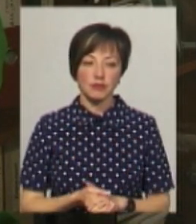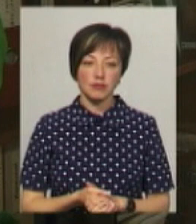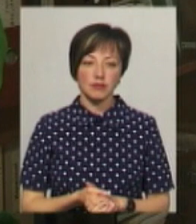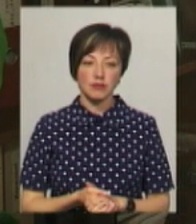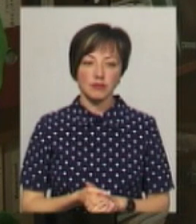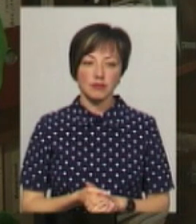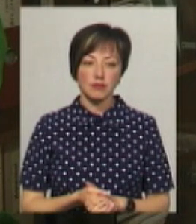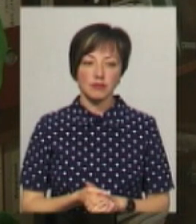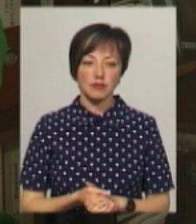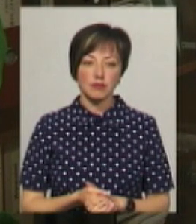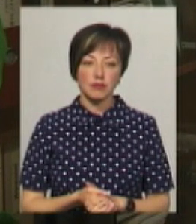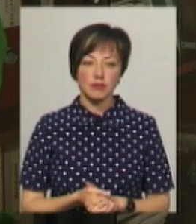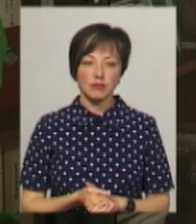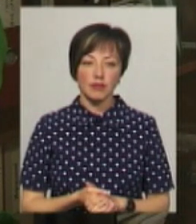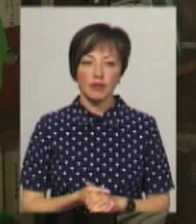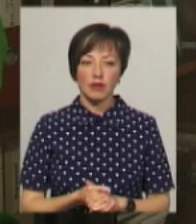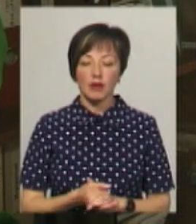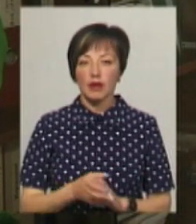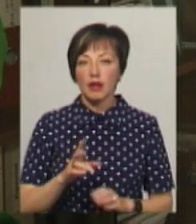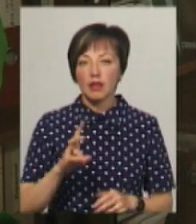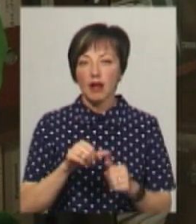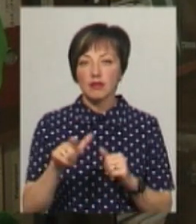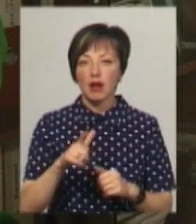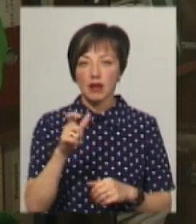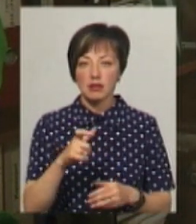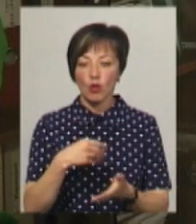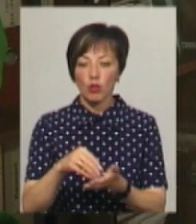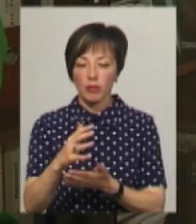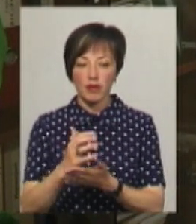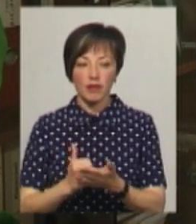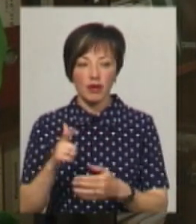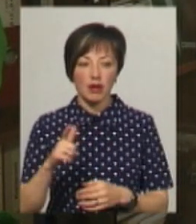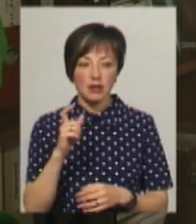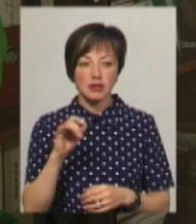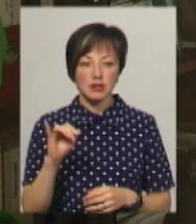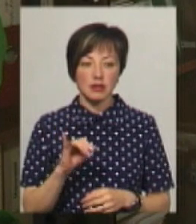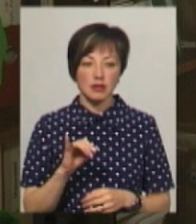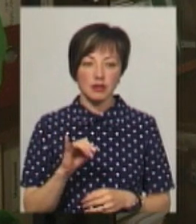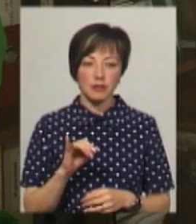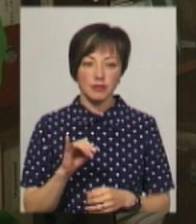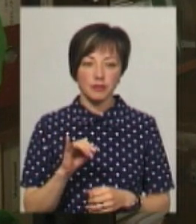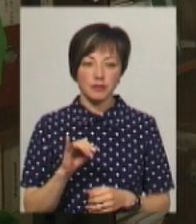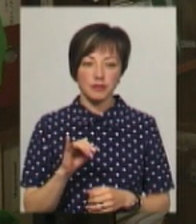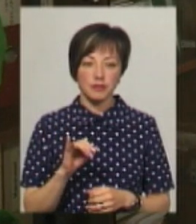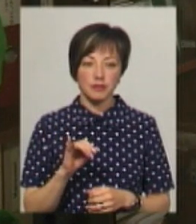НАК, видно, десь НАК «Нафтогаз України» закупив певний ресурс газу, і з